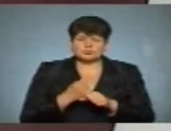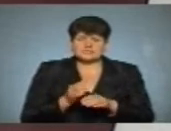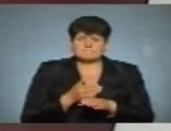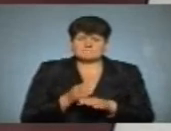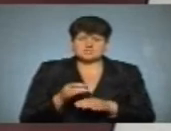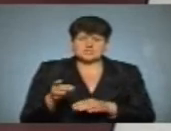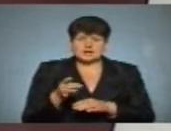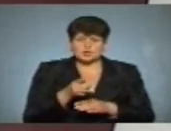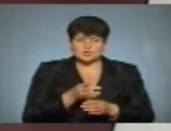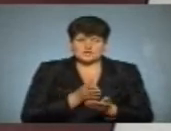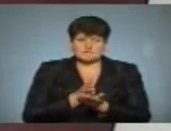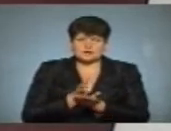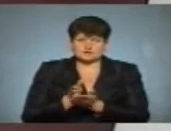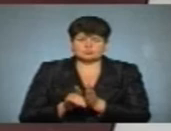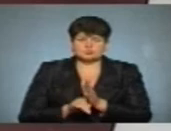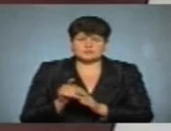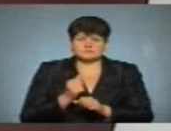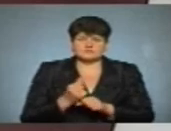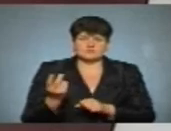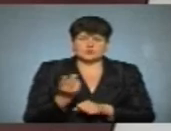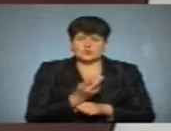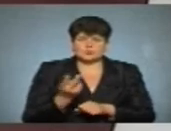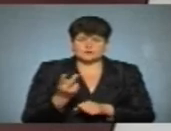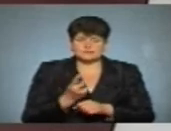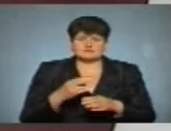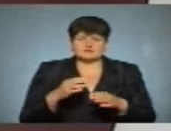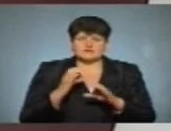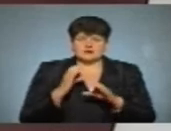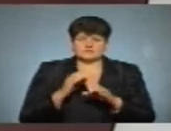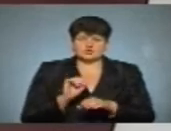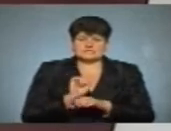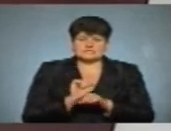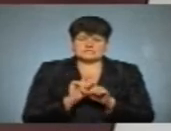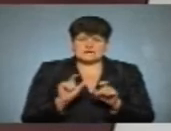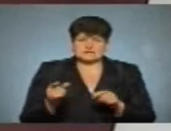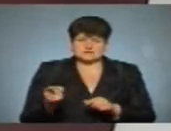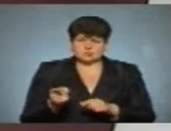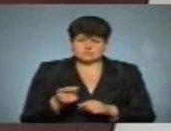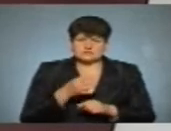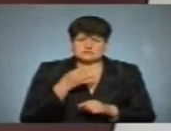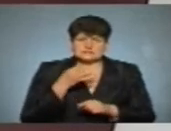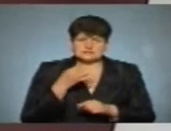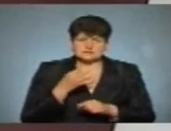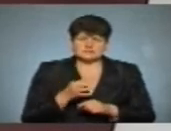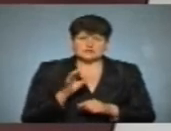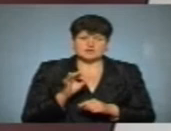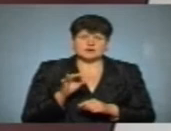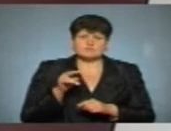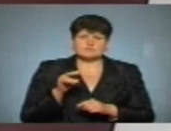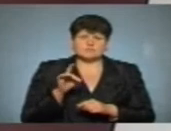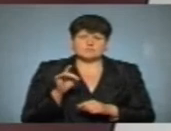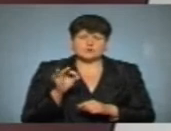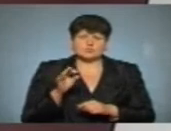міжрайонні маршрути, запрацювали обидві автостанції Тернополя. Про це нам повідомив начальник обласного управління регіонального розвитку Олег Продан. За його